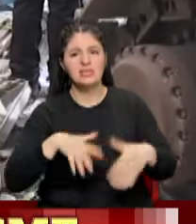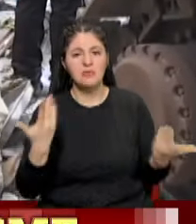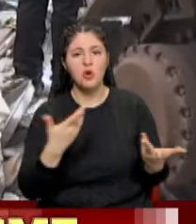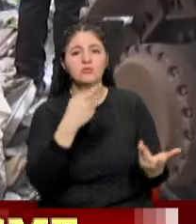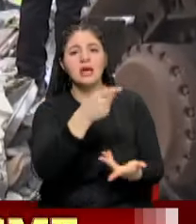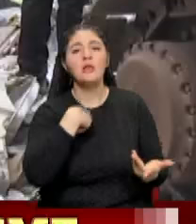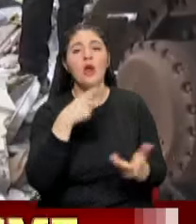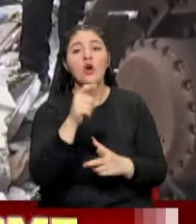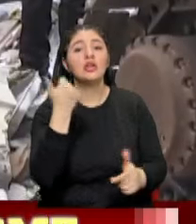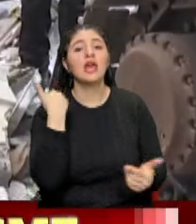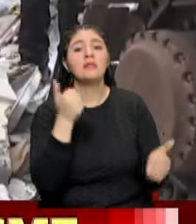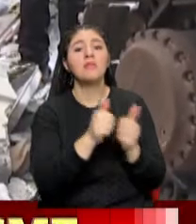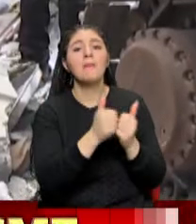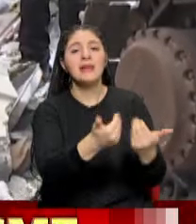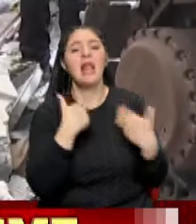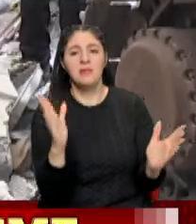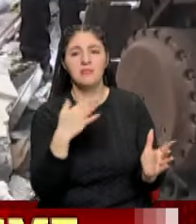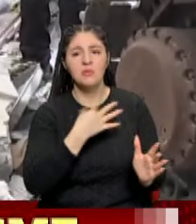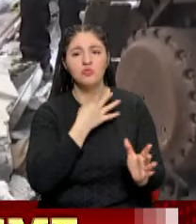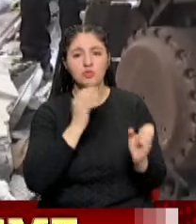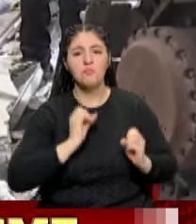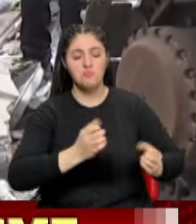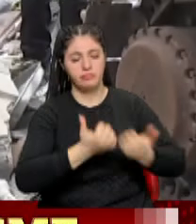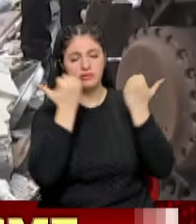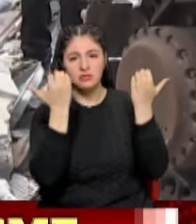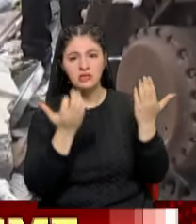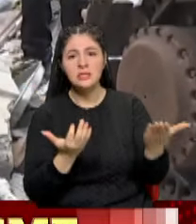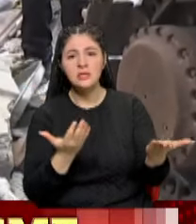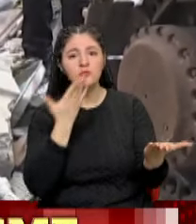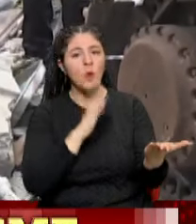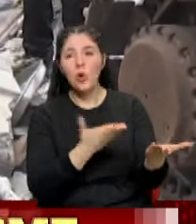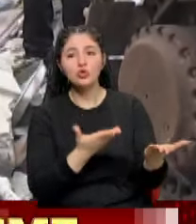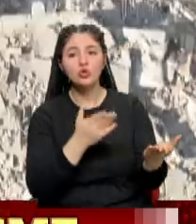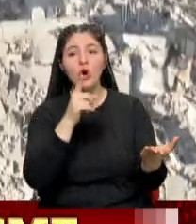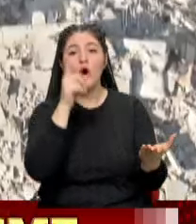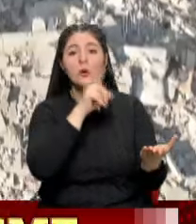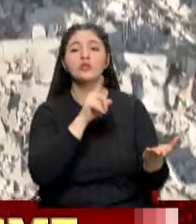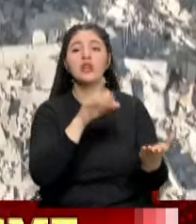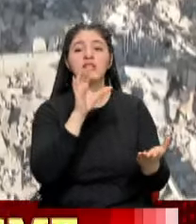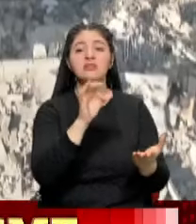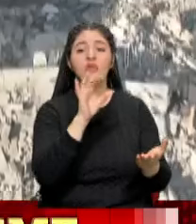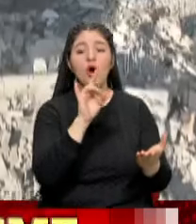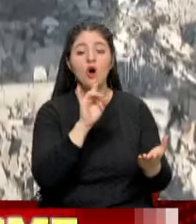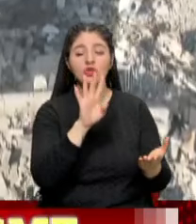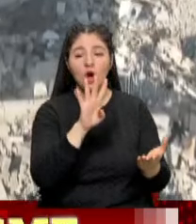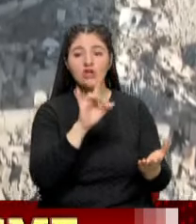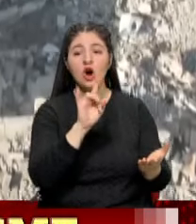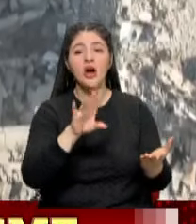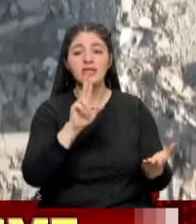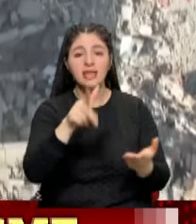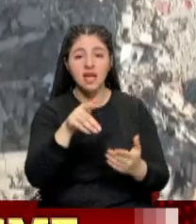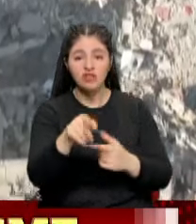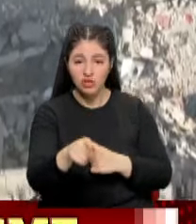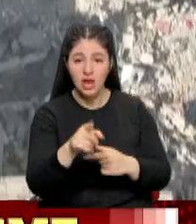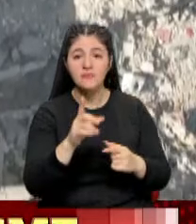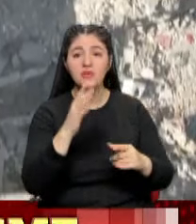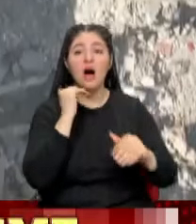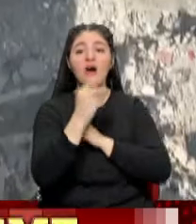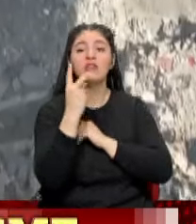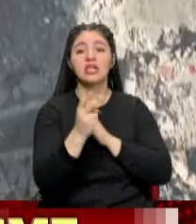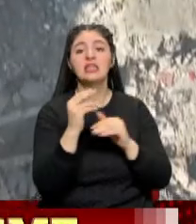yanımda değildin zaten. Beni muhtaç ettin zaten. Yoktun. O yüzden 0417